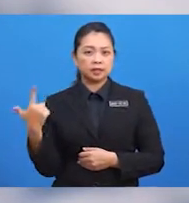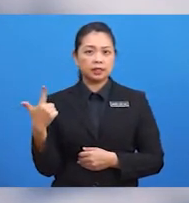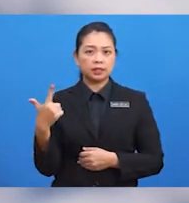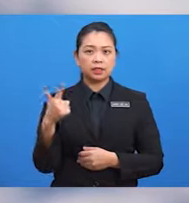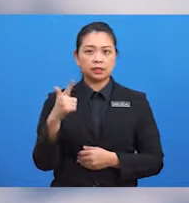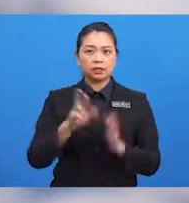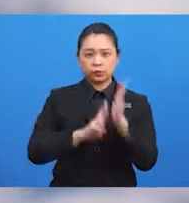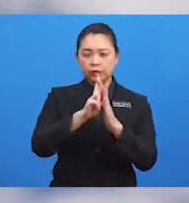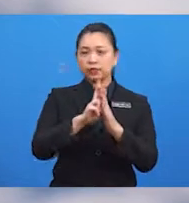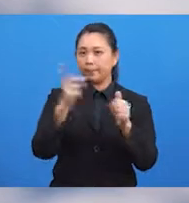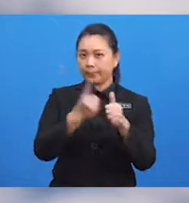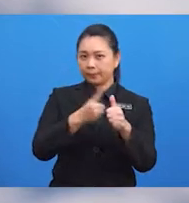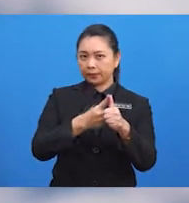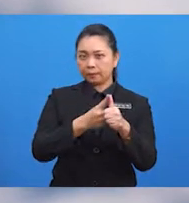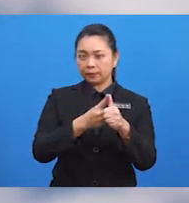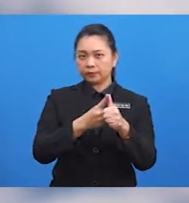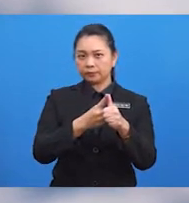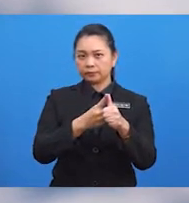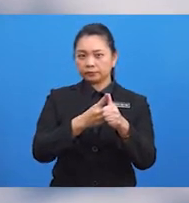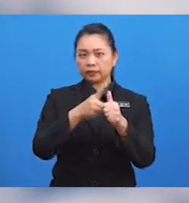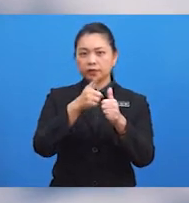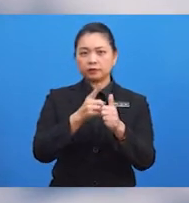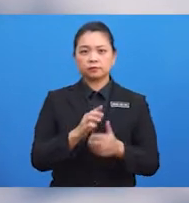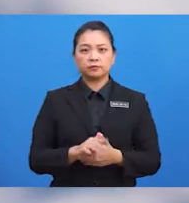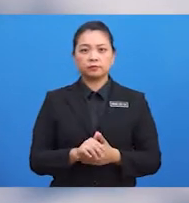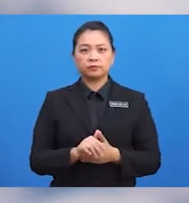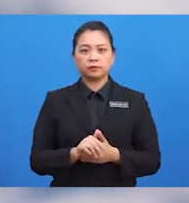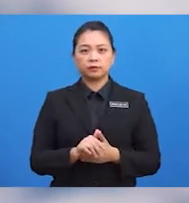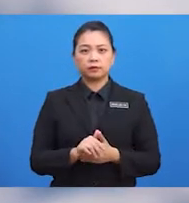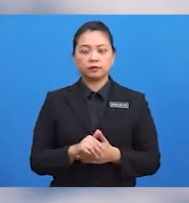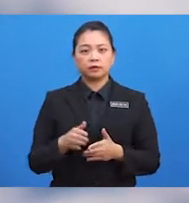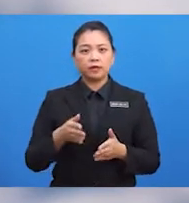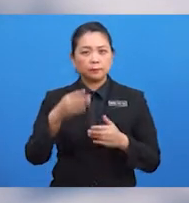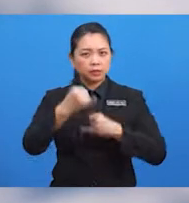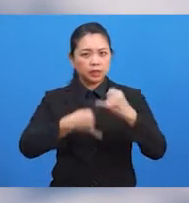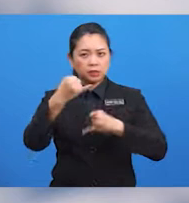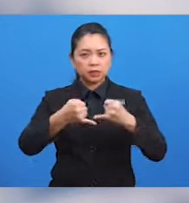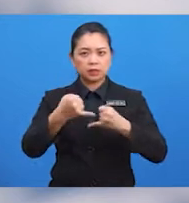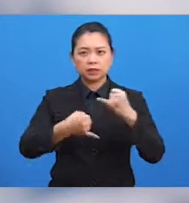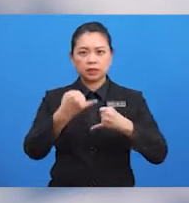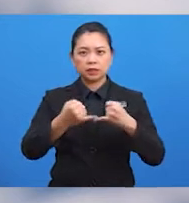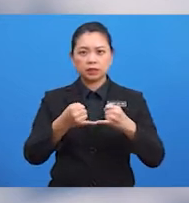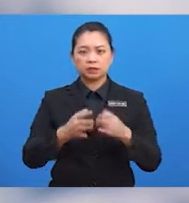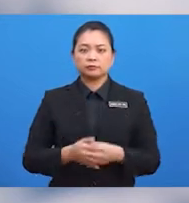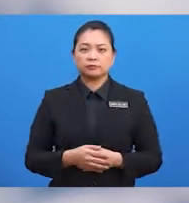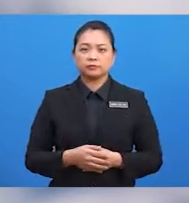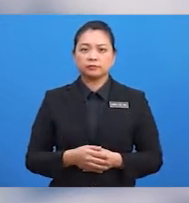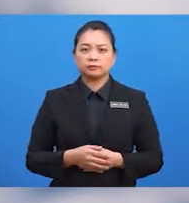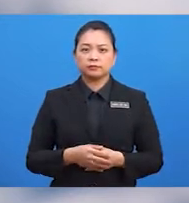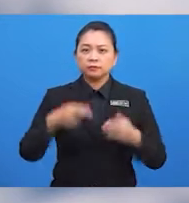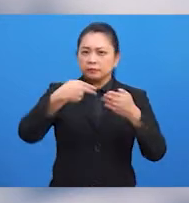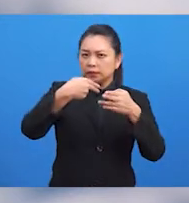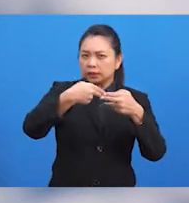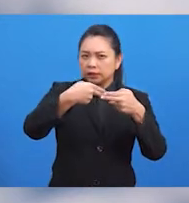angkasa pertama yang berjaya melakaui jaluran asteroid dan berjaya